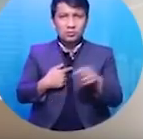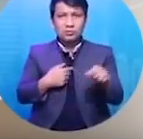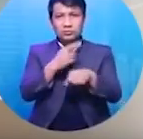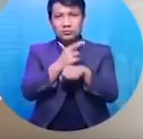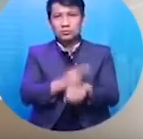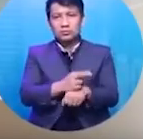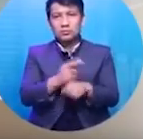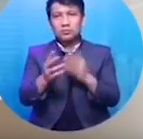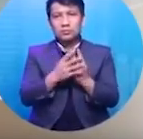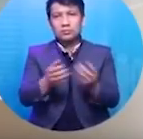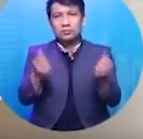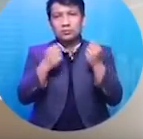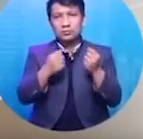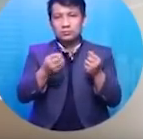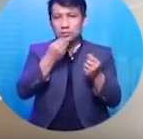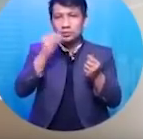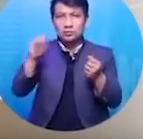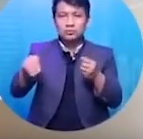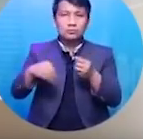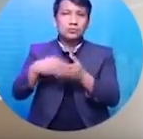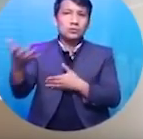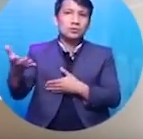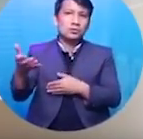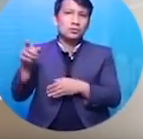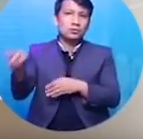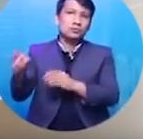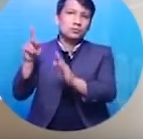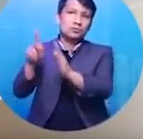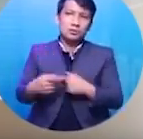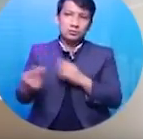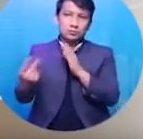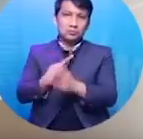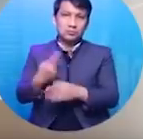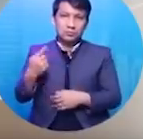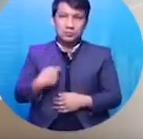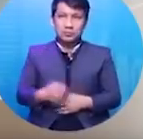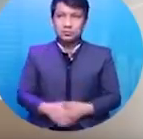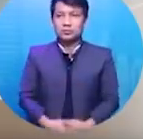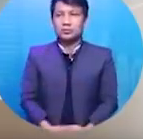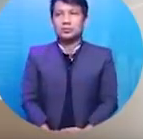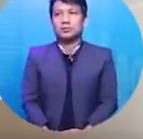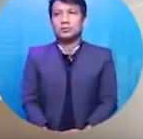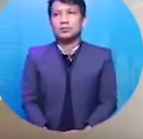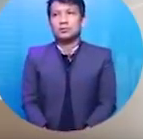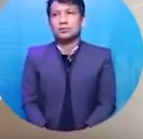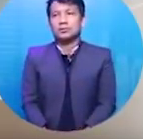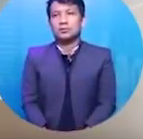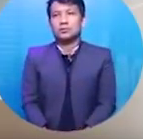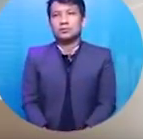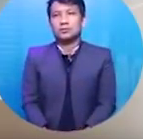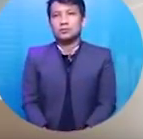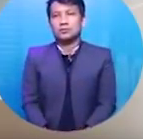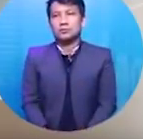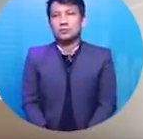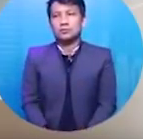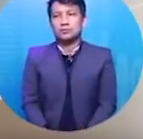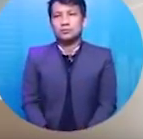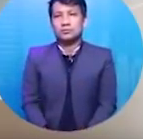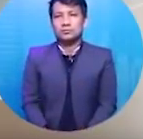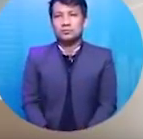nakulong, meron po siyang uutusan sa labas. Papatayin po ako niyan eh. Oy, nako. Nagbabanta po siya sa